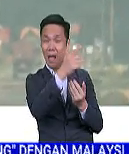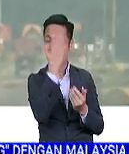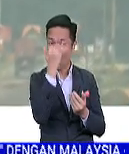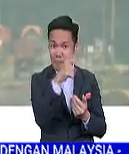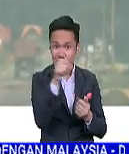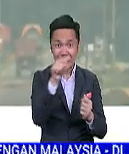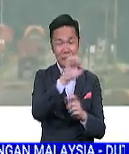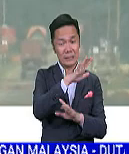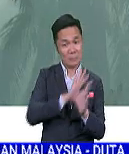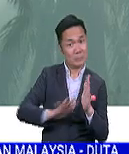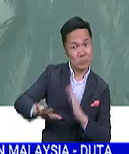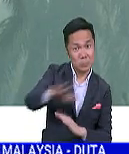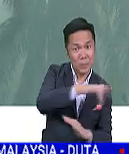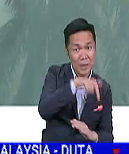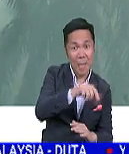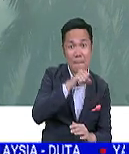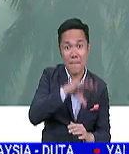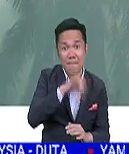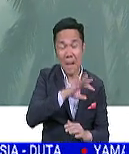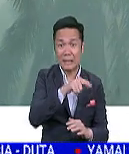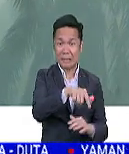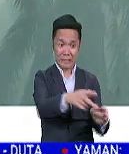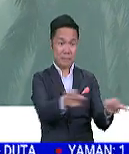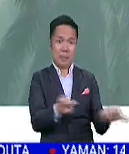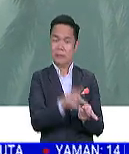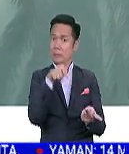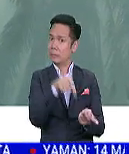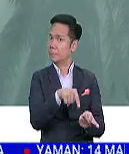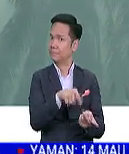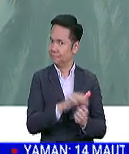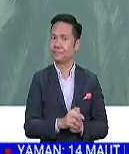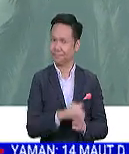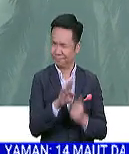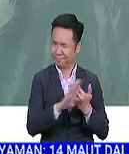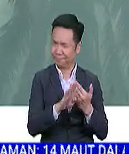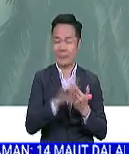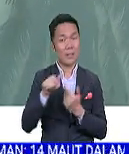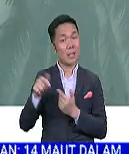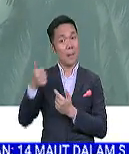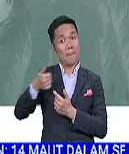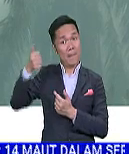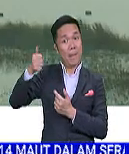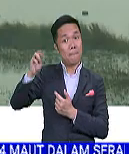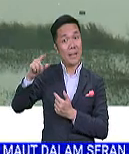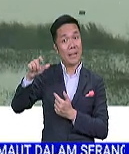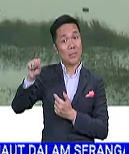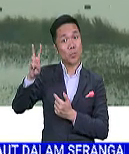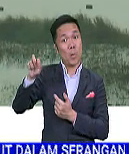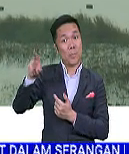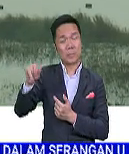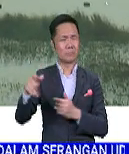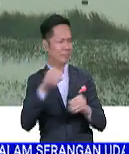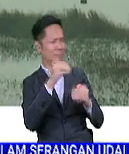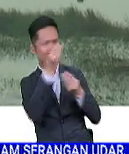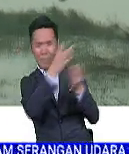ekosistem yang berpunca daripada tapak pelupusan sampah terbabit. Mageswari mendakwa keadaan itu telah menyebabkan kemusnahan pokok bakau